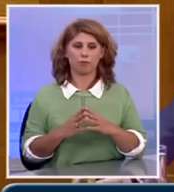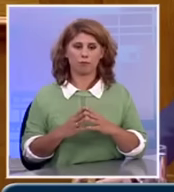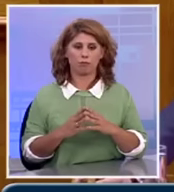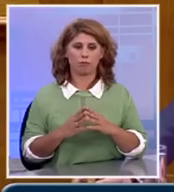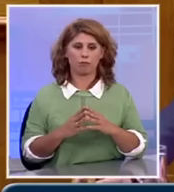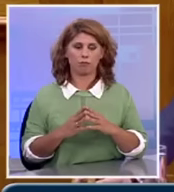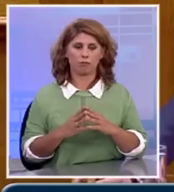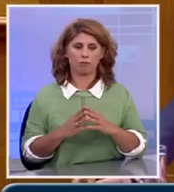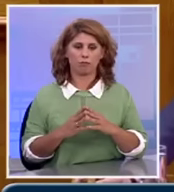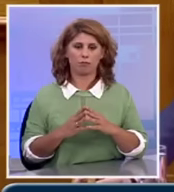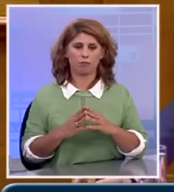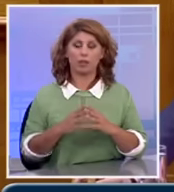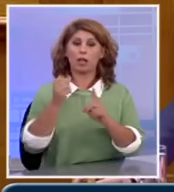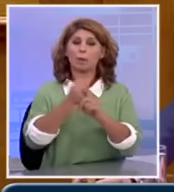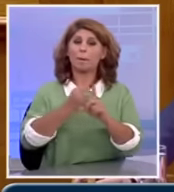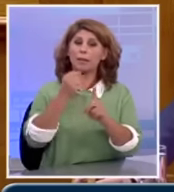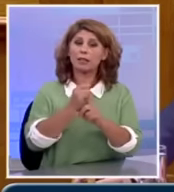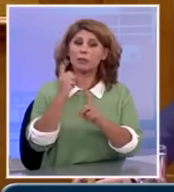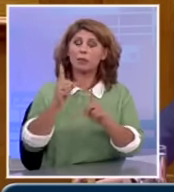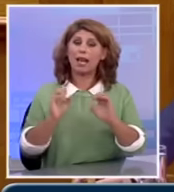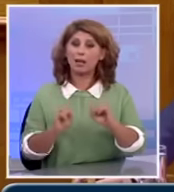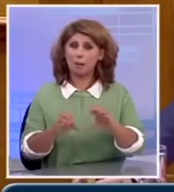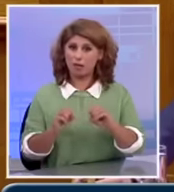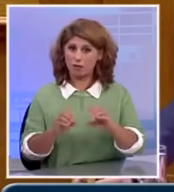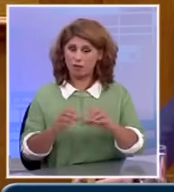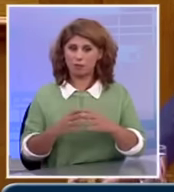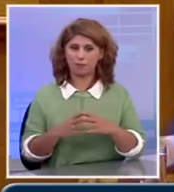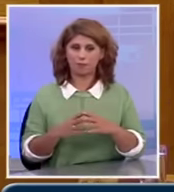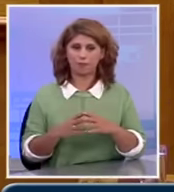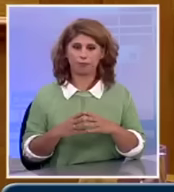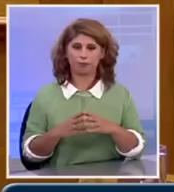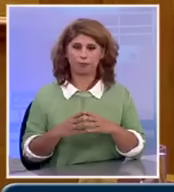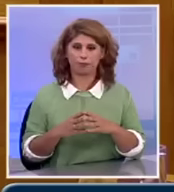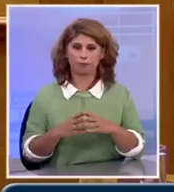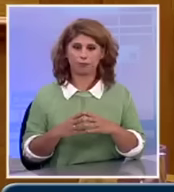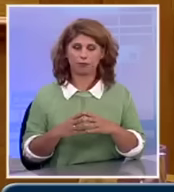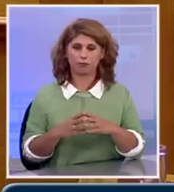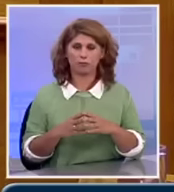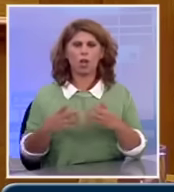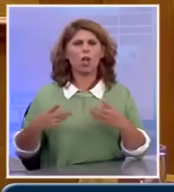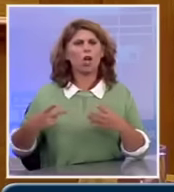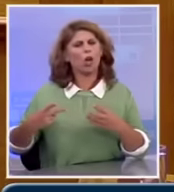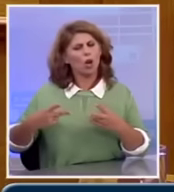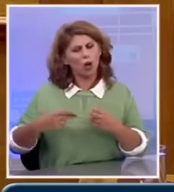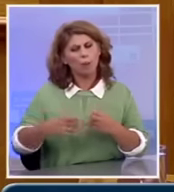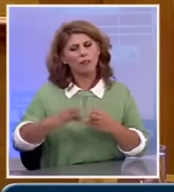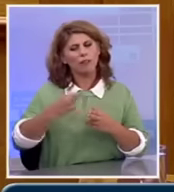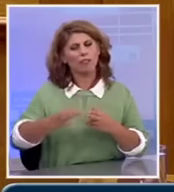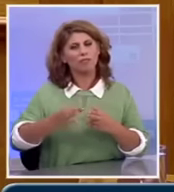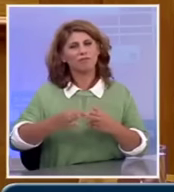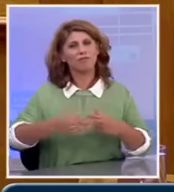ότι υπερασπίζεται μία εκπαίδευση κομμένη και ραμμένη στα μέτρα μιας